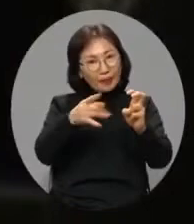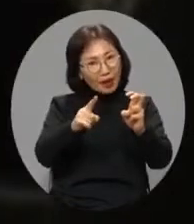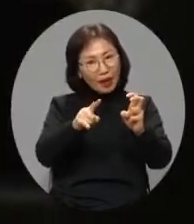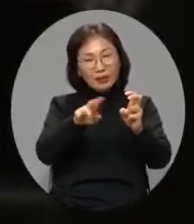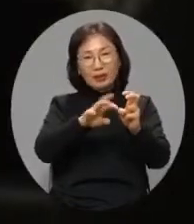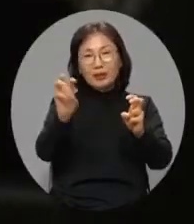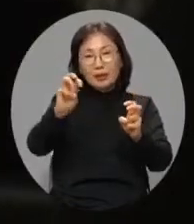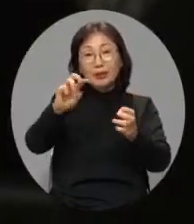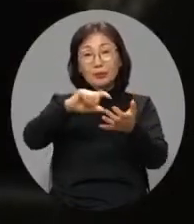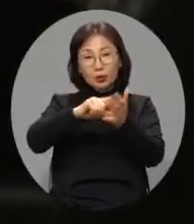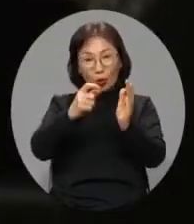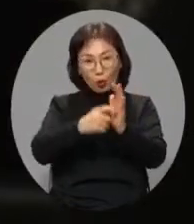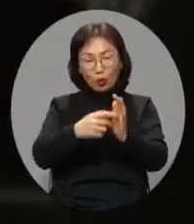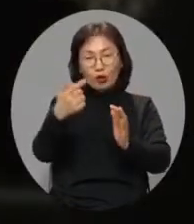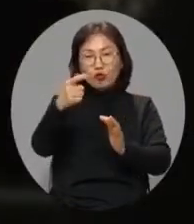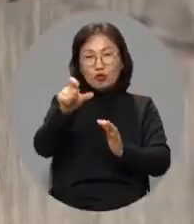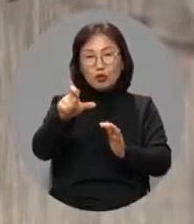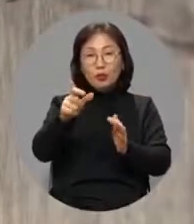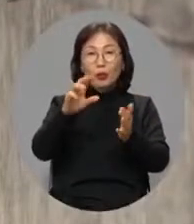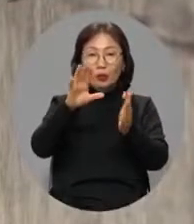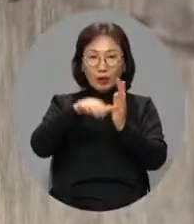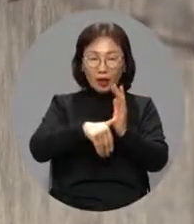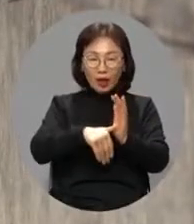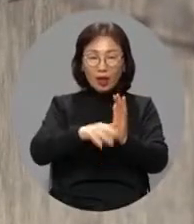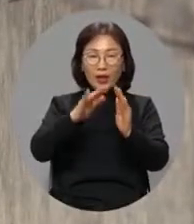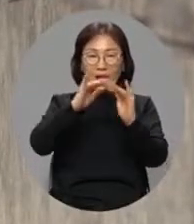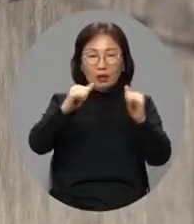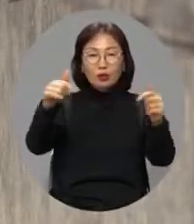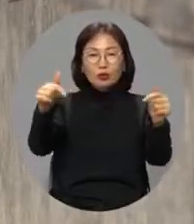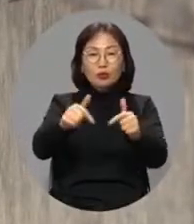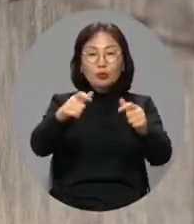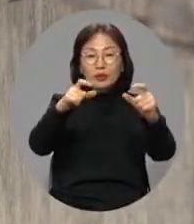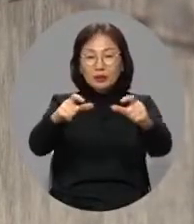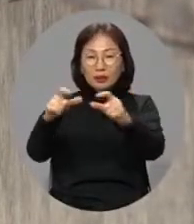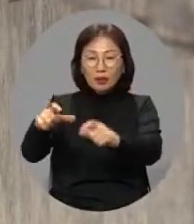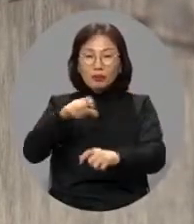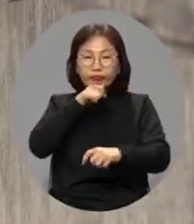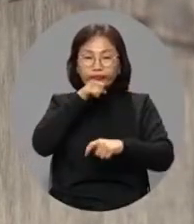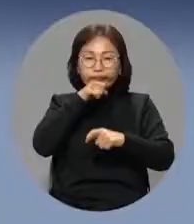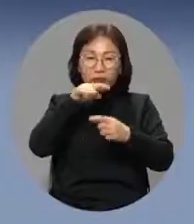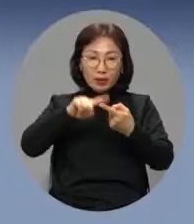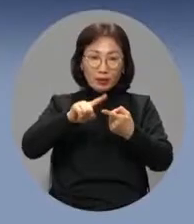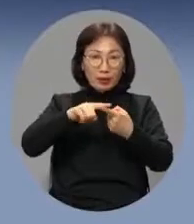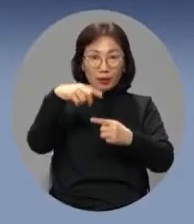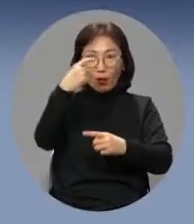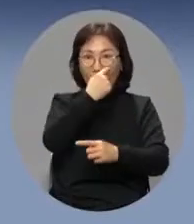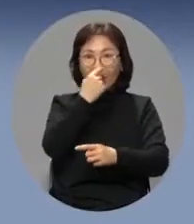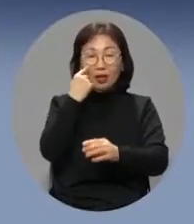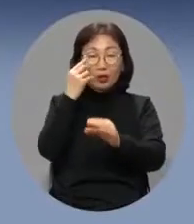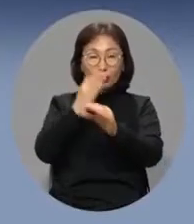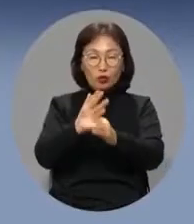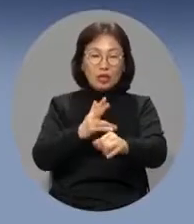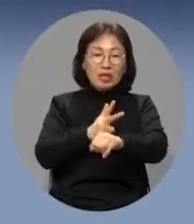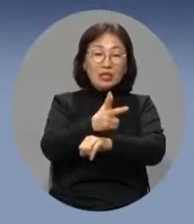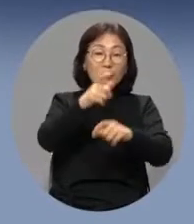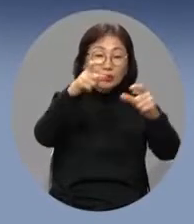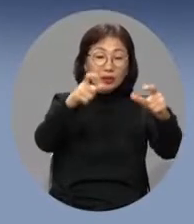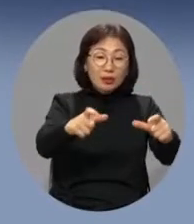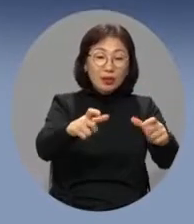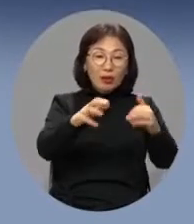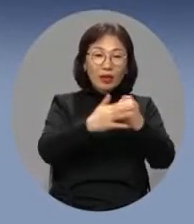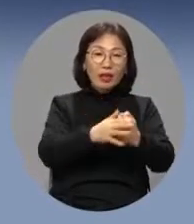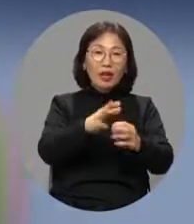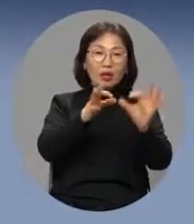65세 이상 노인인구 를 토대로 인구 소멸 위험 지수를 산출합니다 임실군 의 위험지수 는